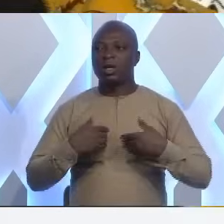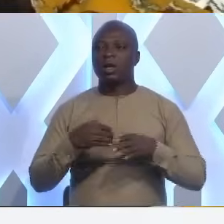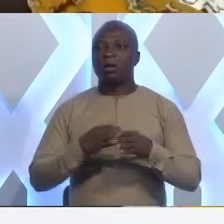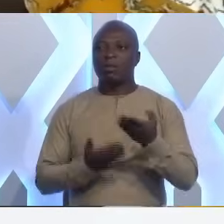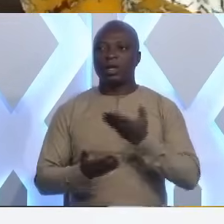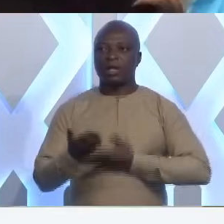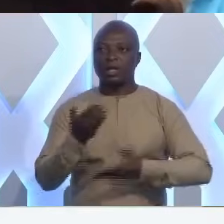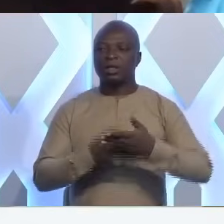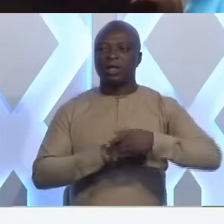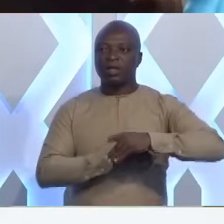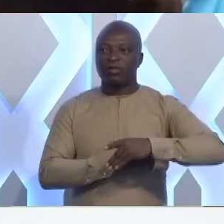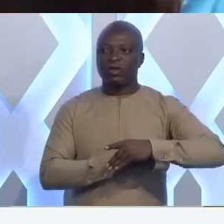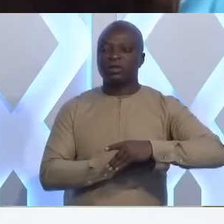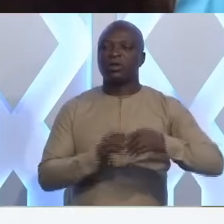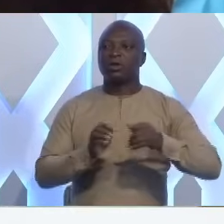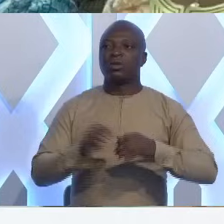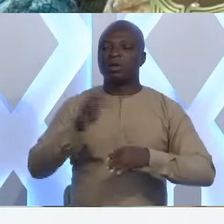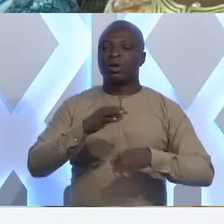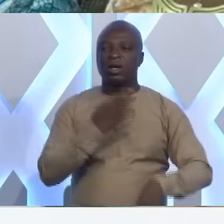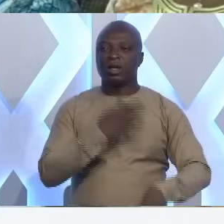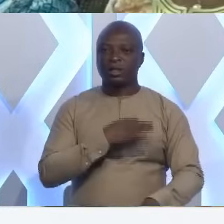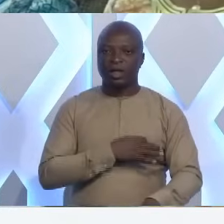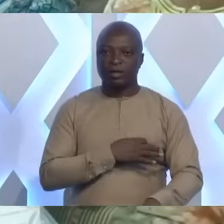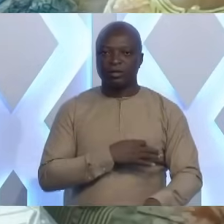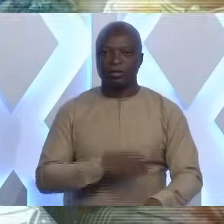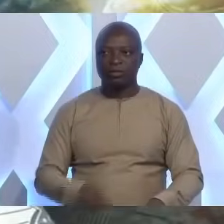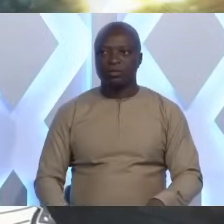la défense de leurs intérêts.